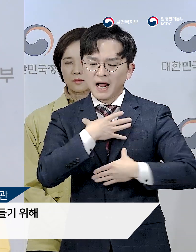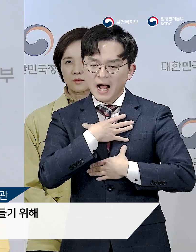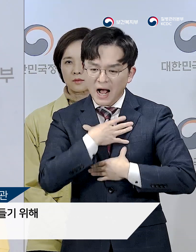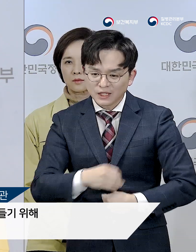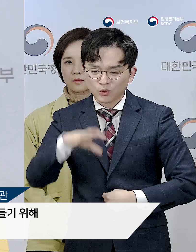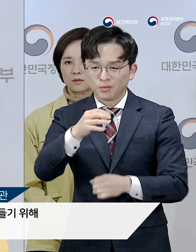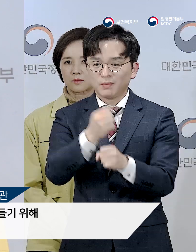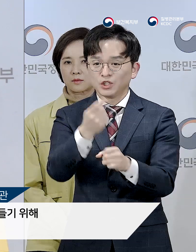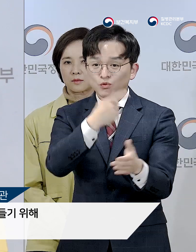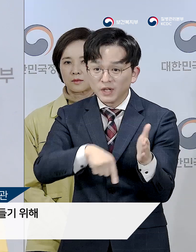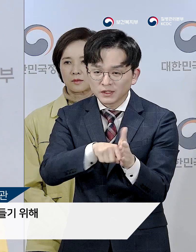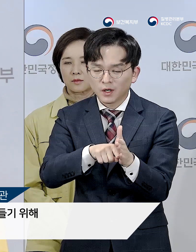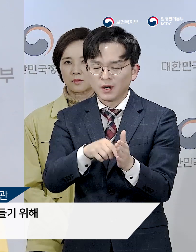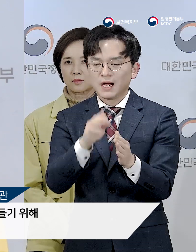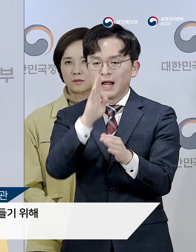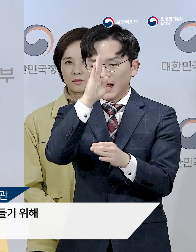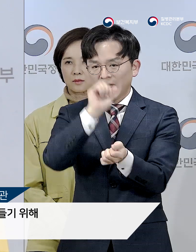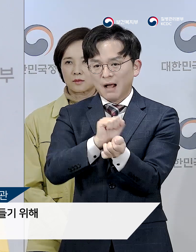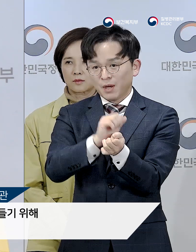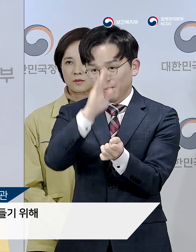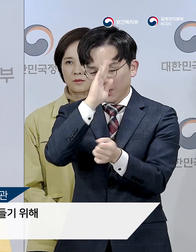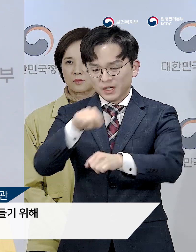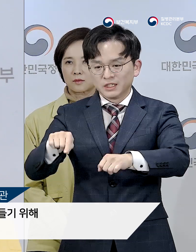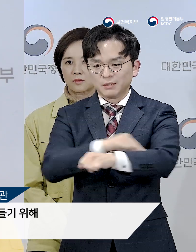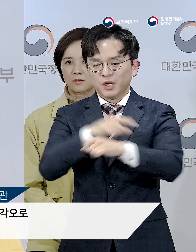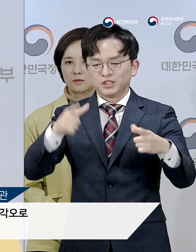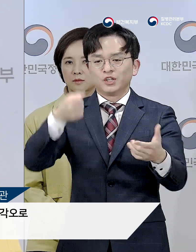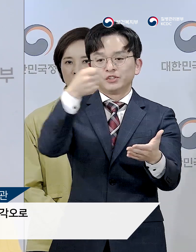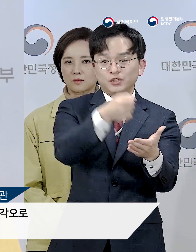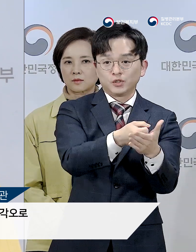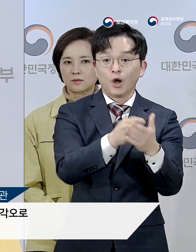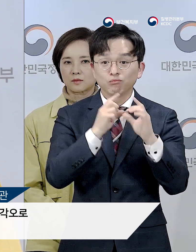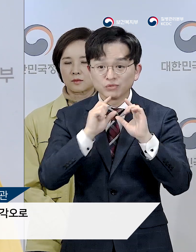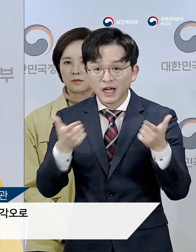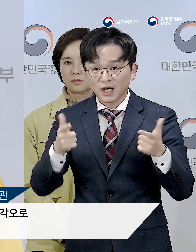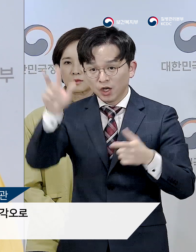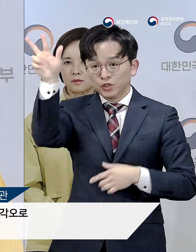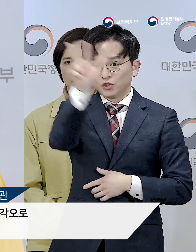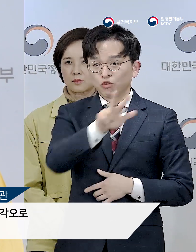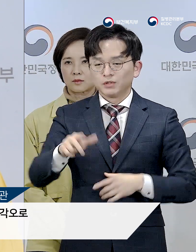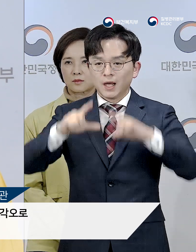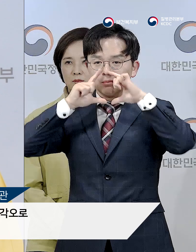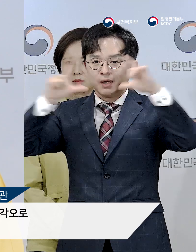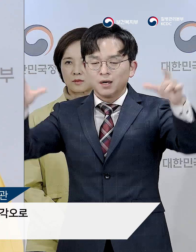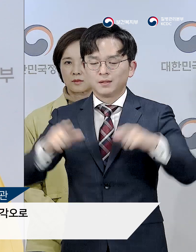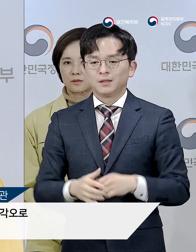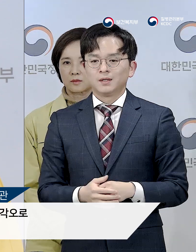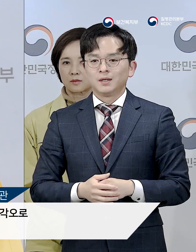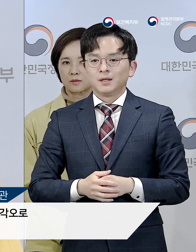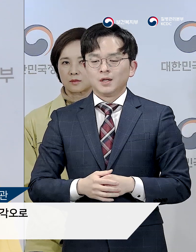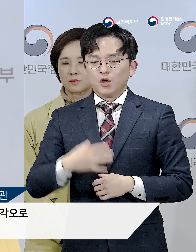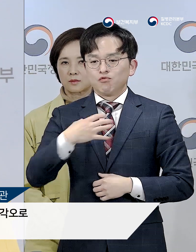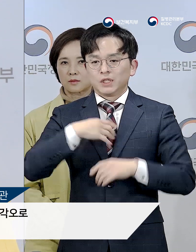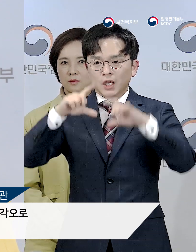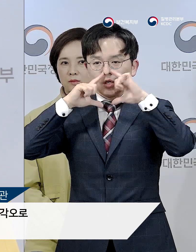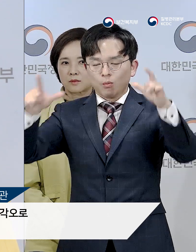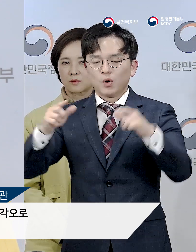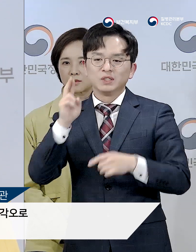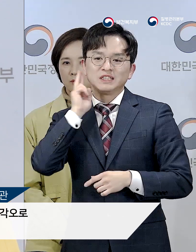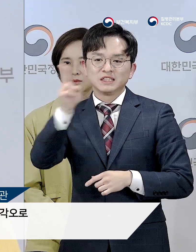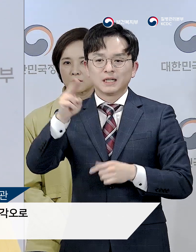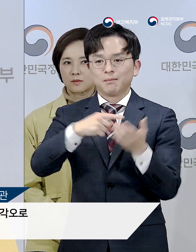위해 감염병 특별관리지역으로 관리하며 심각 단계로 위기경보를 상향 조정하는 등 비상한